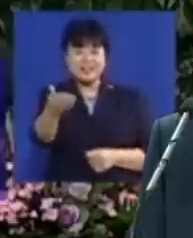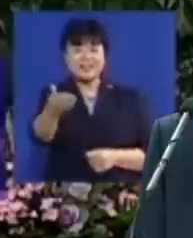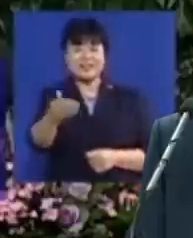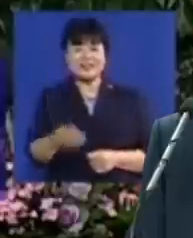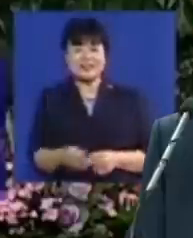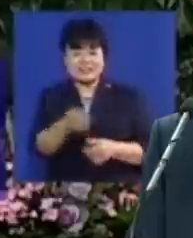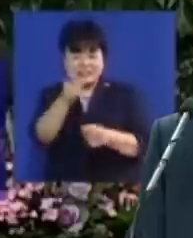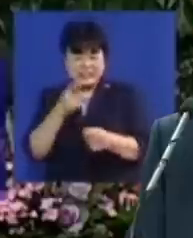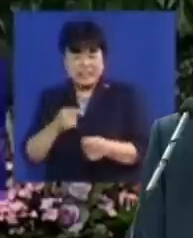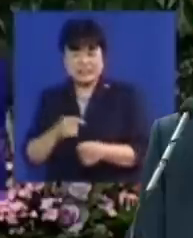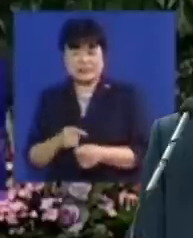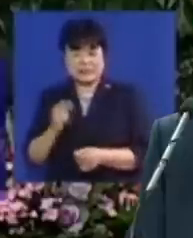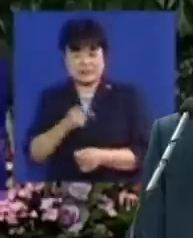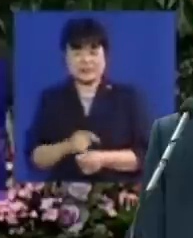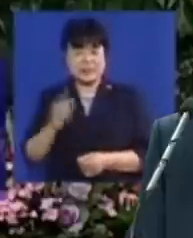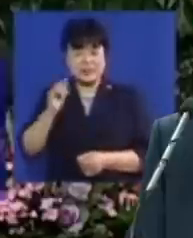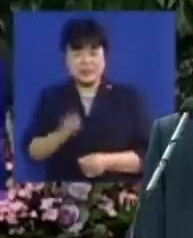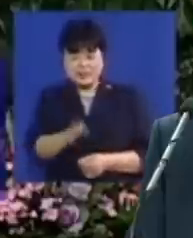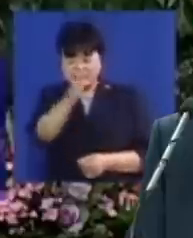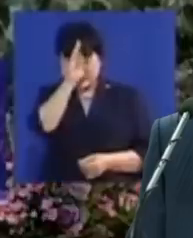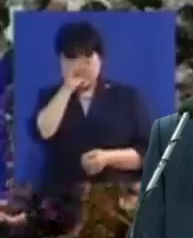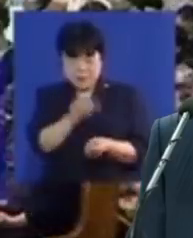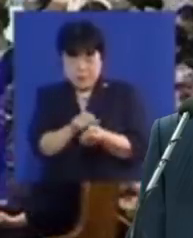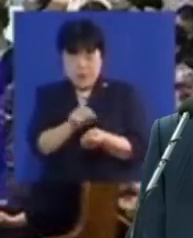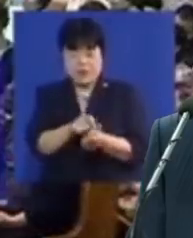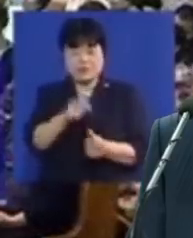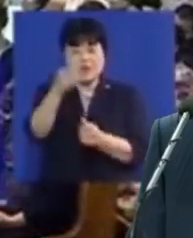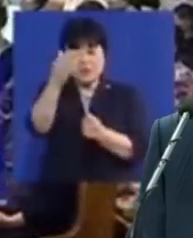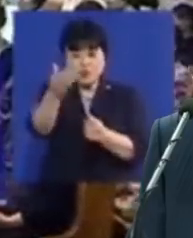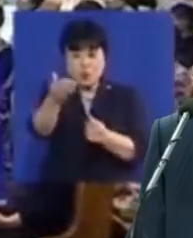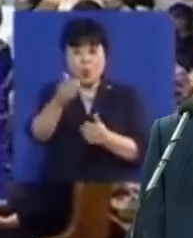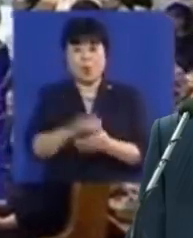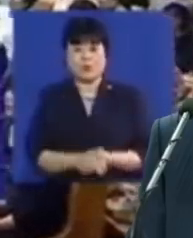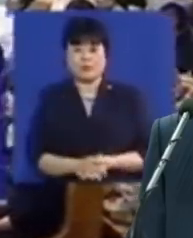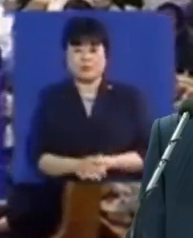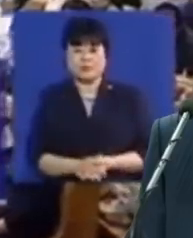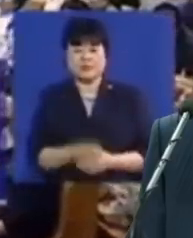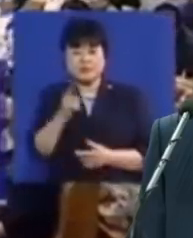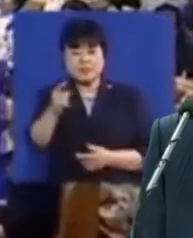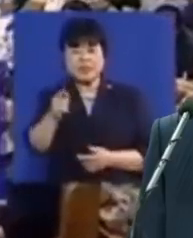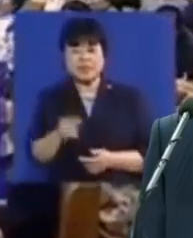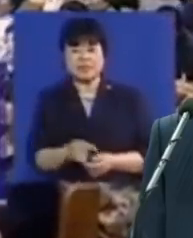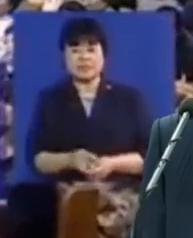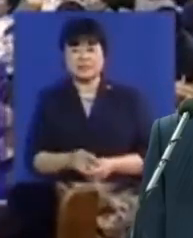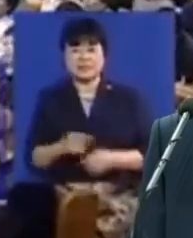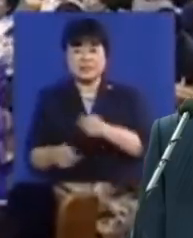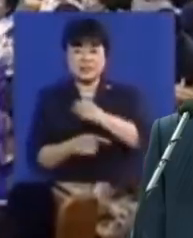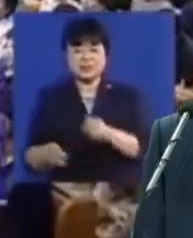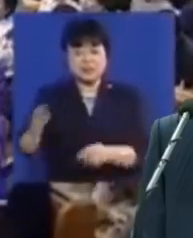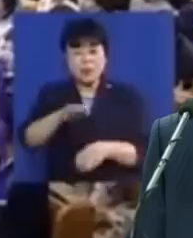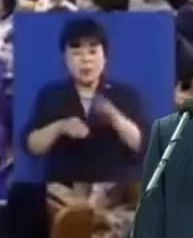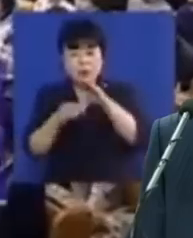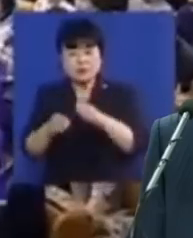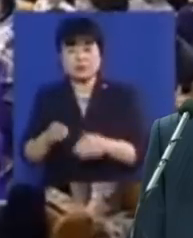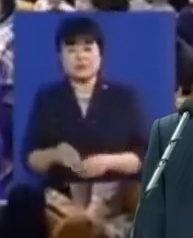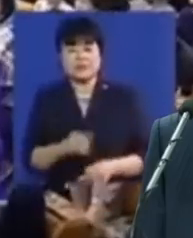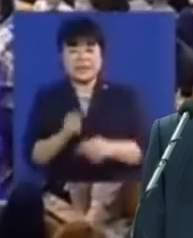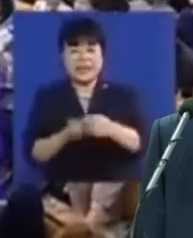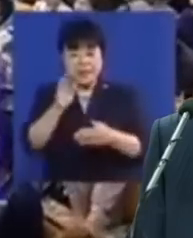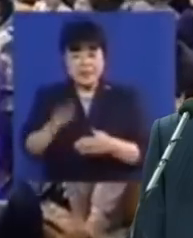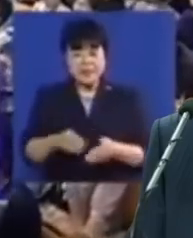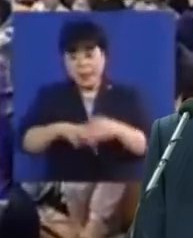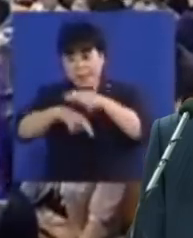새 사냥꾼의 올무에서와 심한 전염병에서 건지실 것이므로다. 그가 너를 그의 기수로 덮으시리니 내가 그의 날개